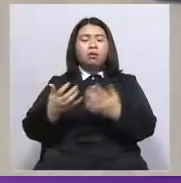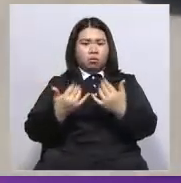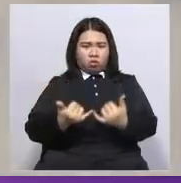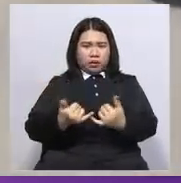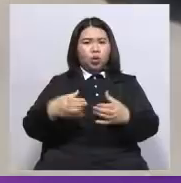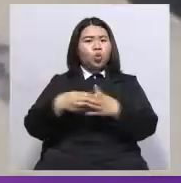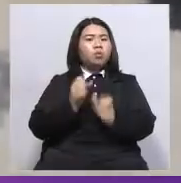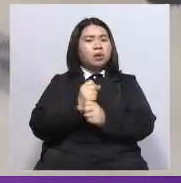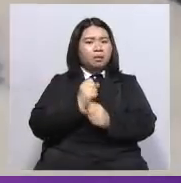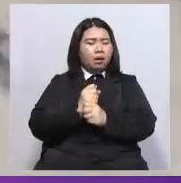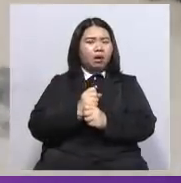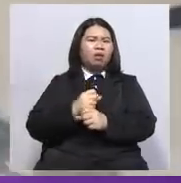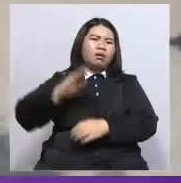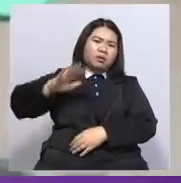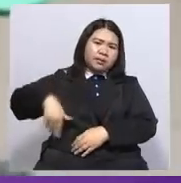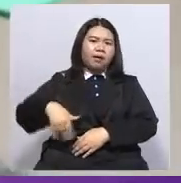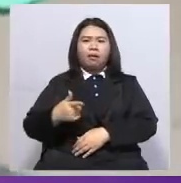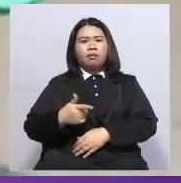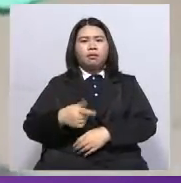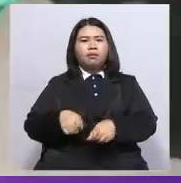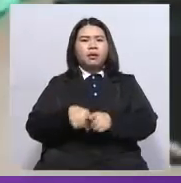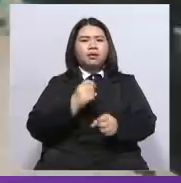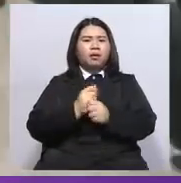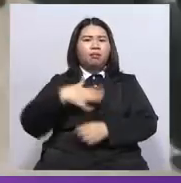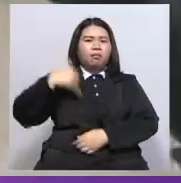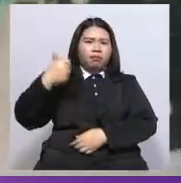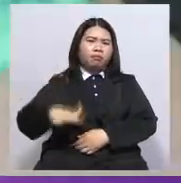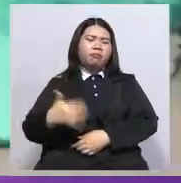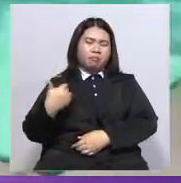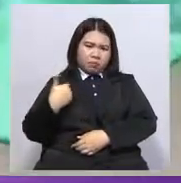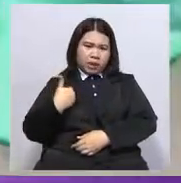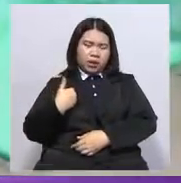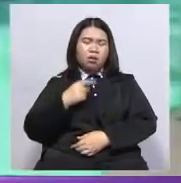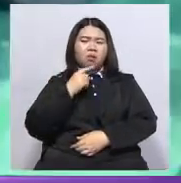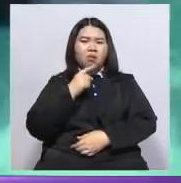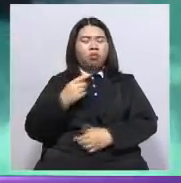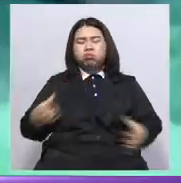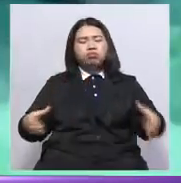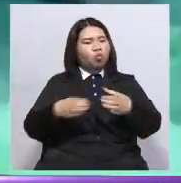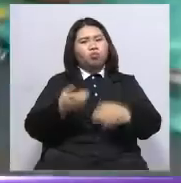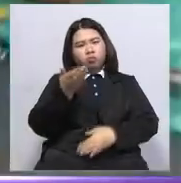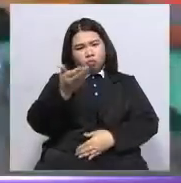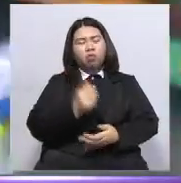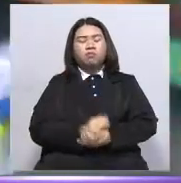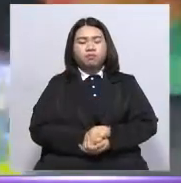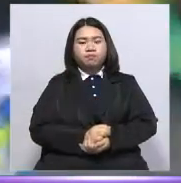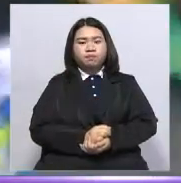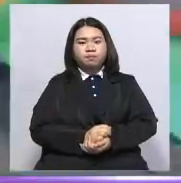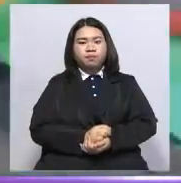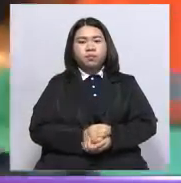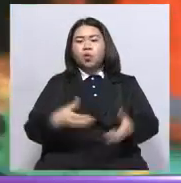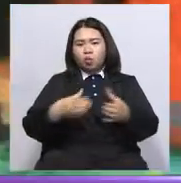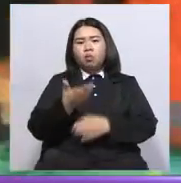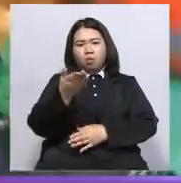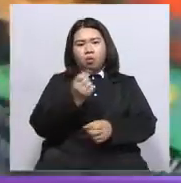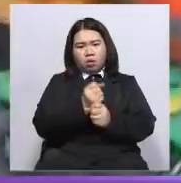ฟื้นฟูก็เป็นไปอย่างล่าช้าแล้วก็ไม่มีประสิทธิภาพนั่นเองเขาก็เลยต้องมีการออกมารวมกลุ่มกันค่ะเพื่อที่จะเรียกร้องนะคะการด